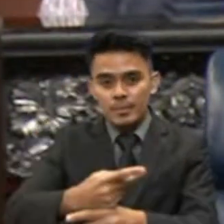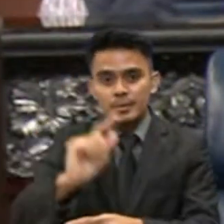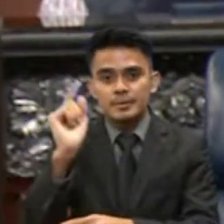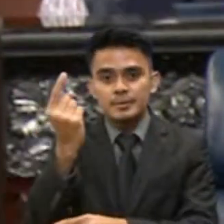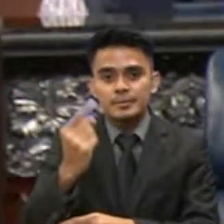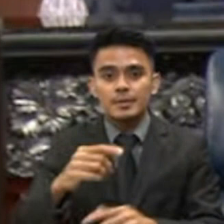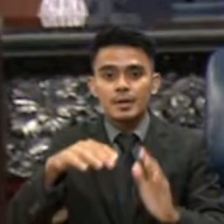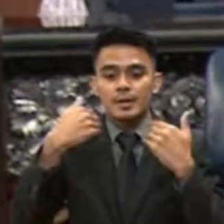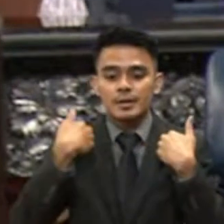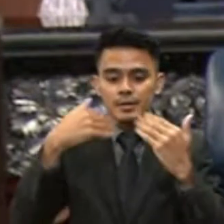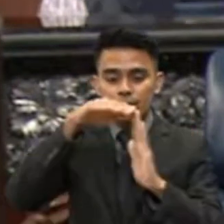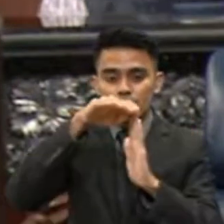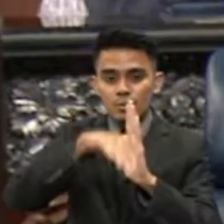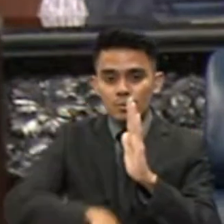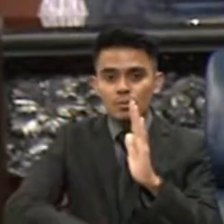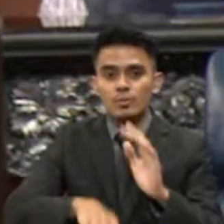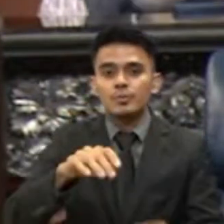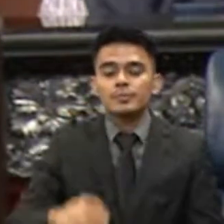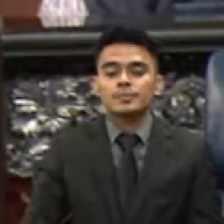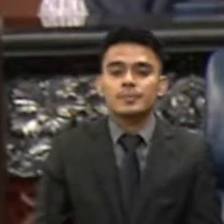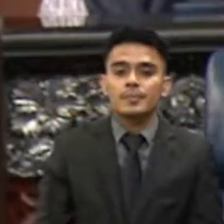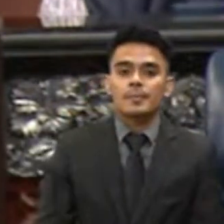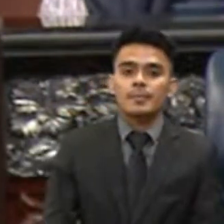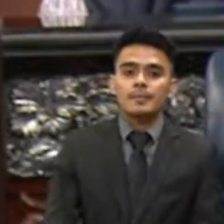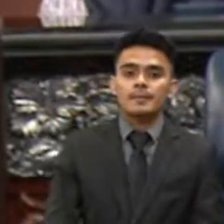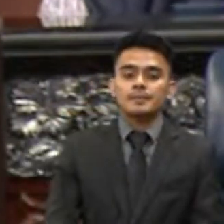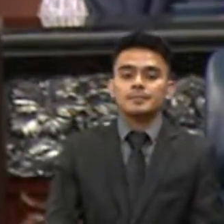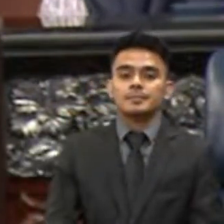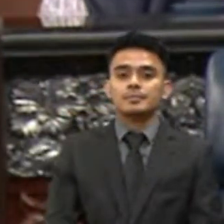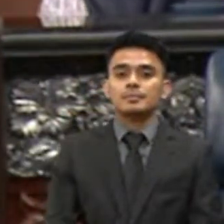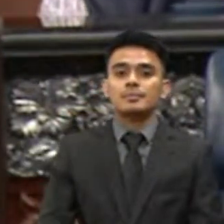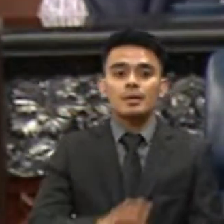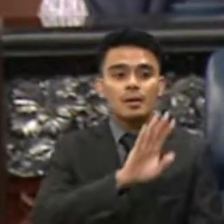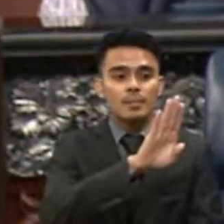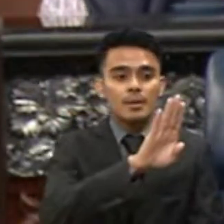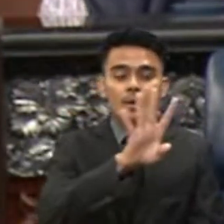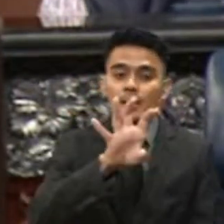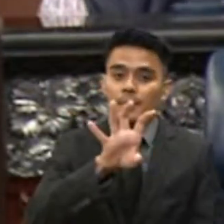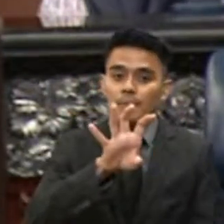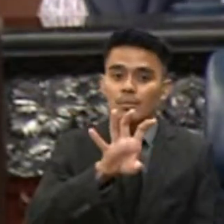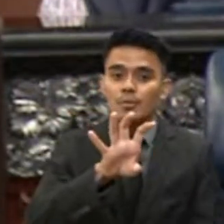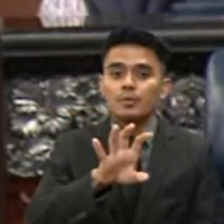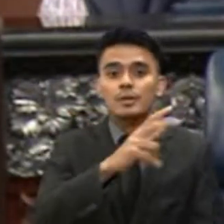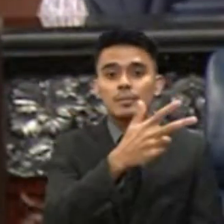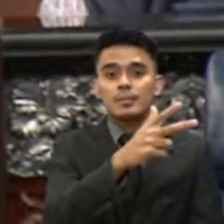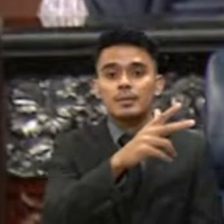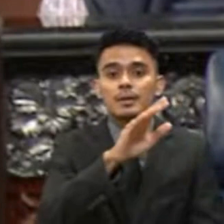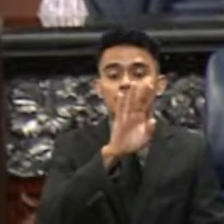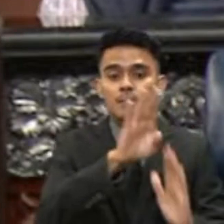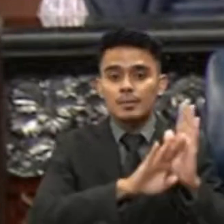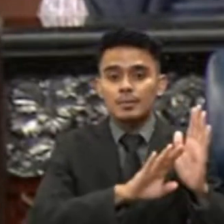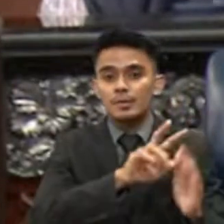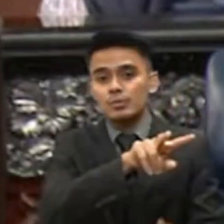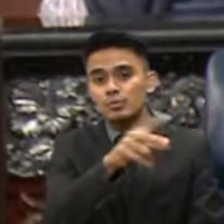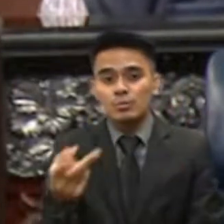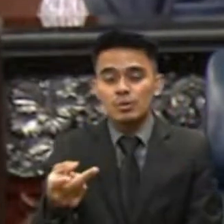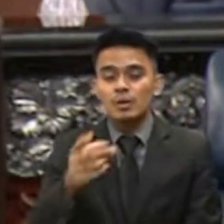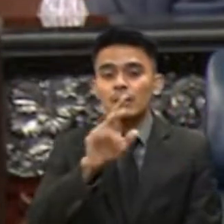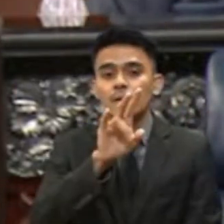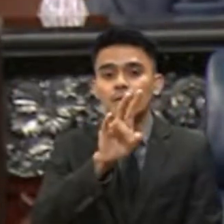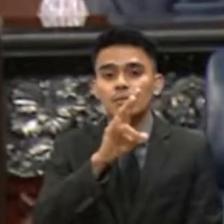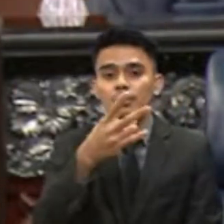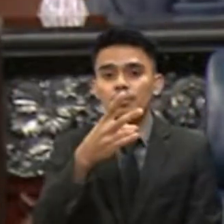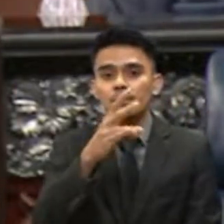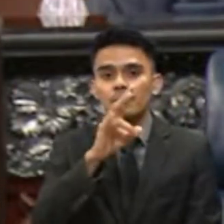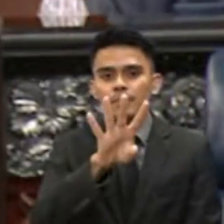turun one kepada yang di 40 13 William turun 7 billion 4600 ini